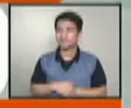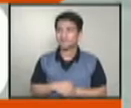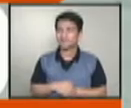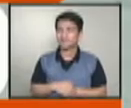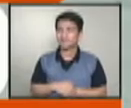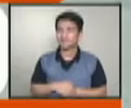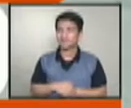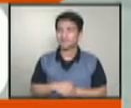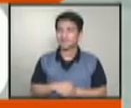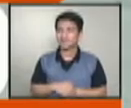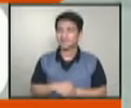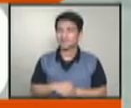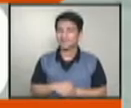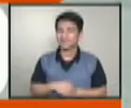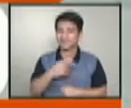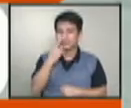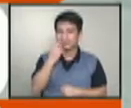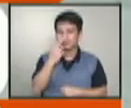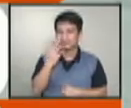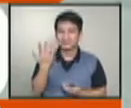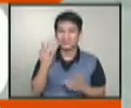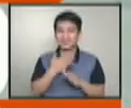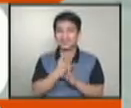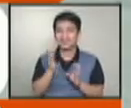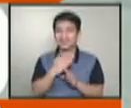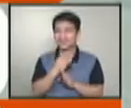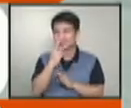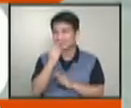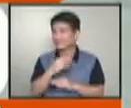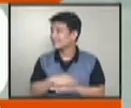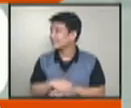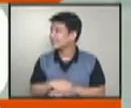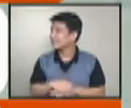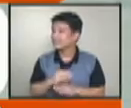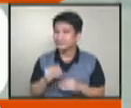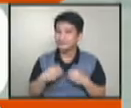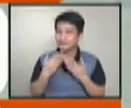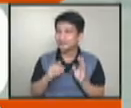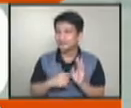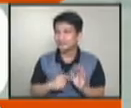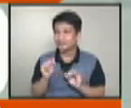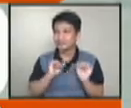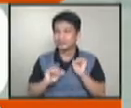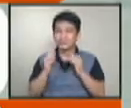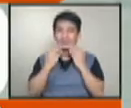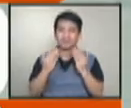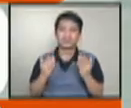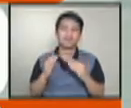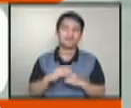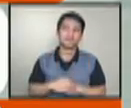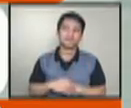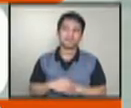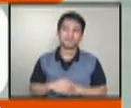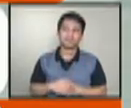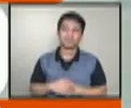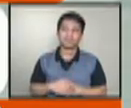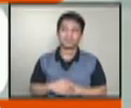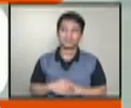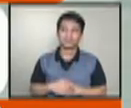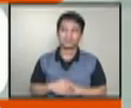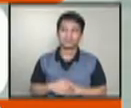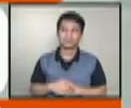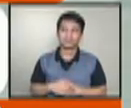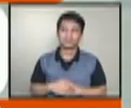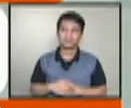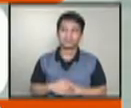lang yun, Major. Sige po. Hindi, joke lang yung Major. Anyway, Major, paki-action na. Salamat po, Major Pellas. Bigyan ko po kayo ng update,